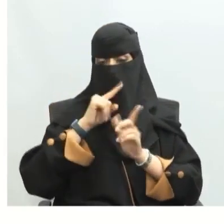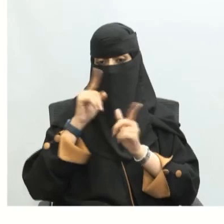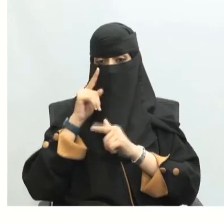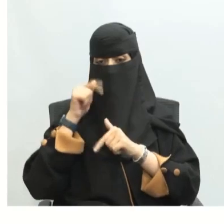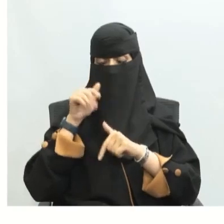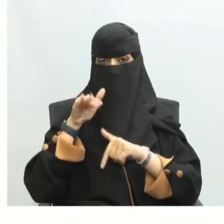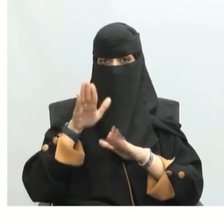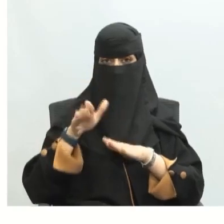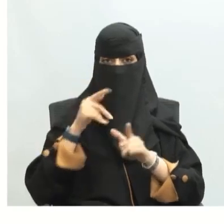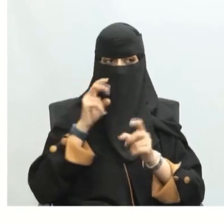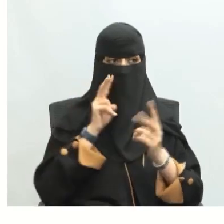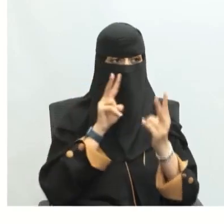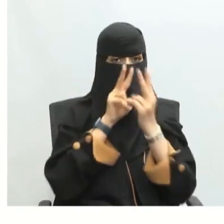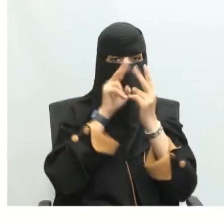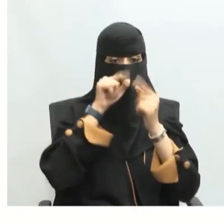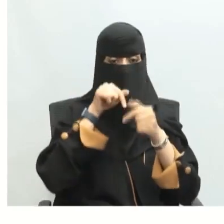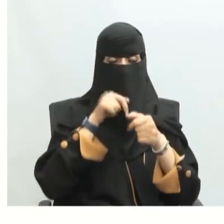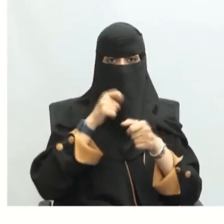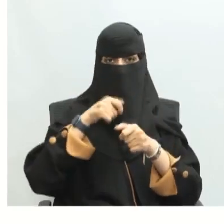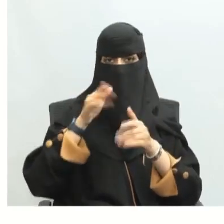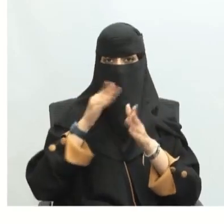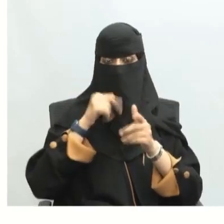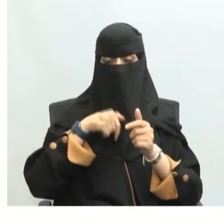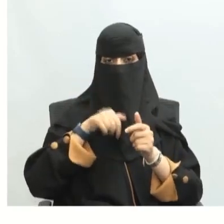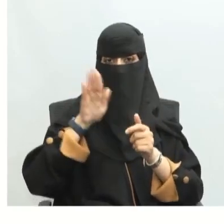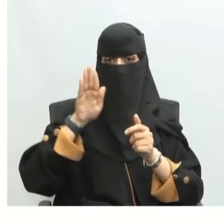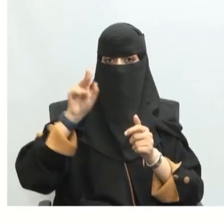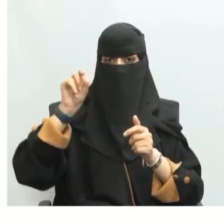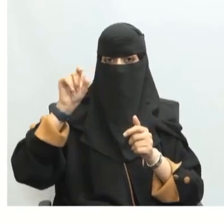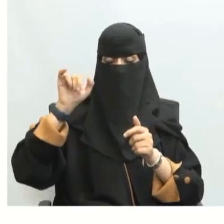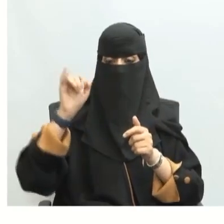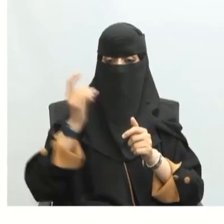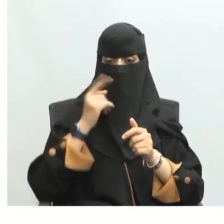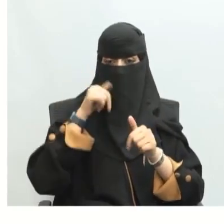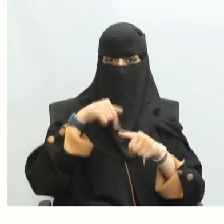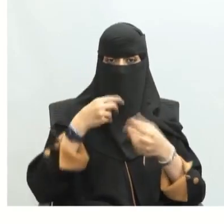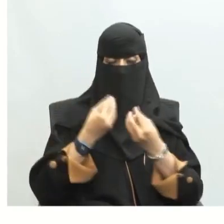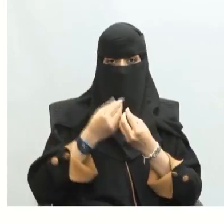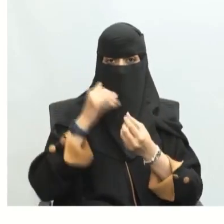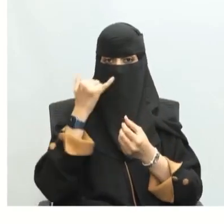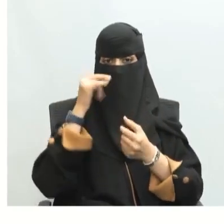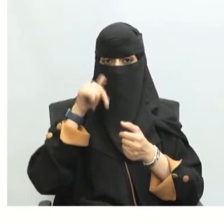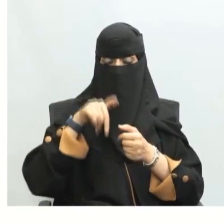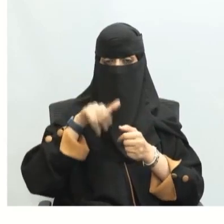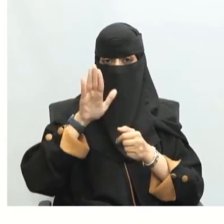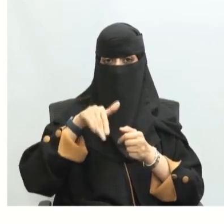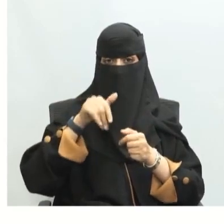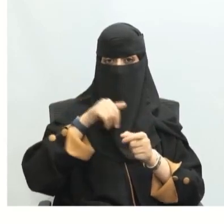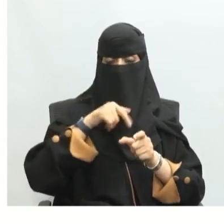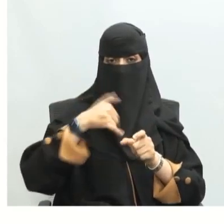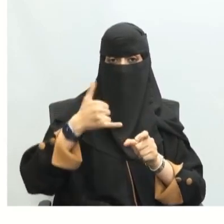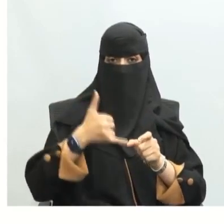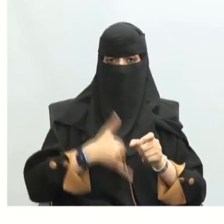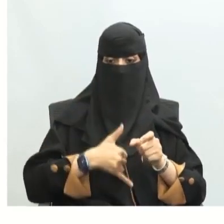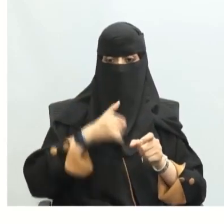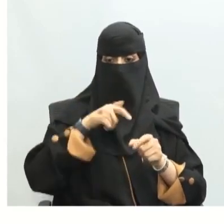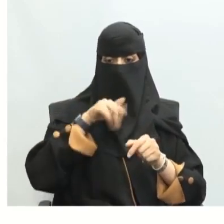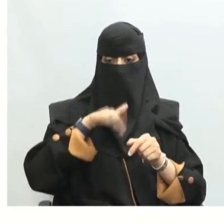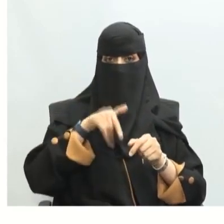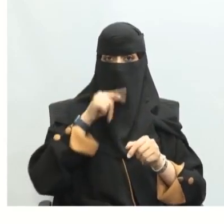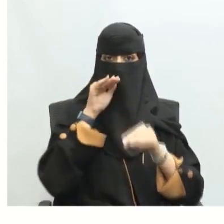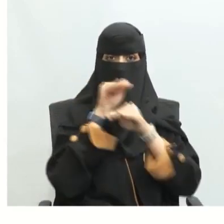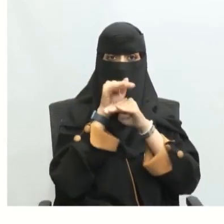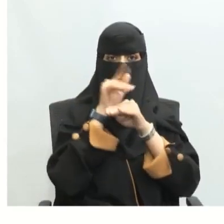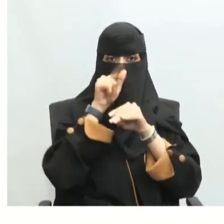اذا نشاهد لقاء برنامج سفير للحوار الحضاري مع الشباب اليمني الذين يدرسون في المملكه